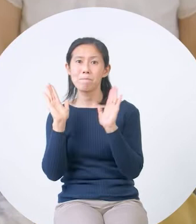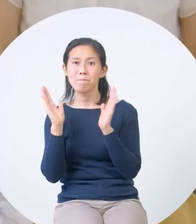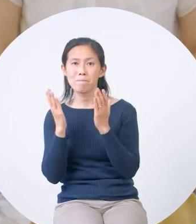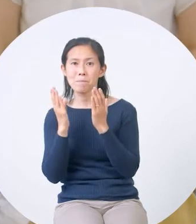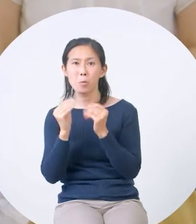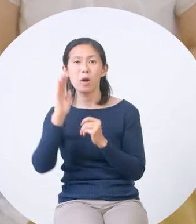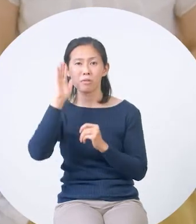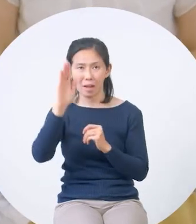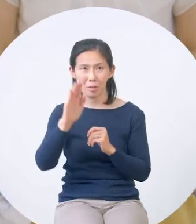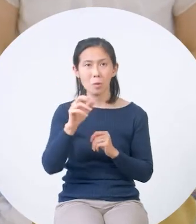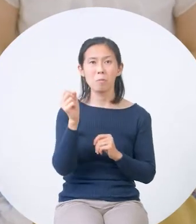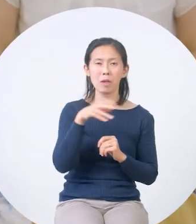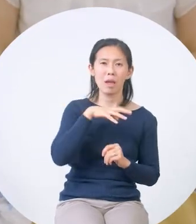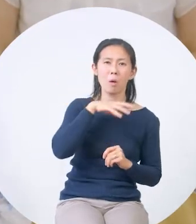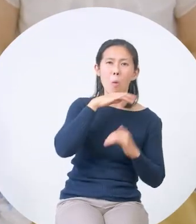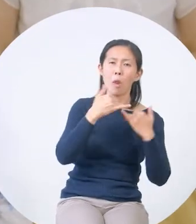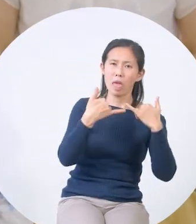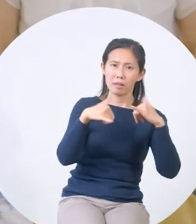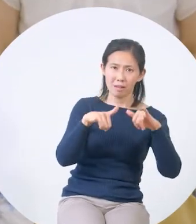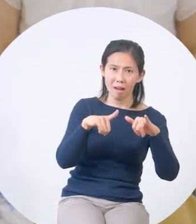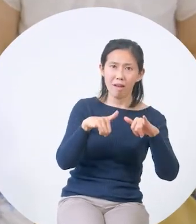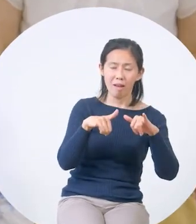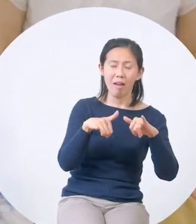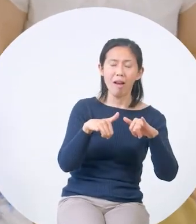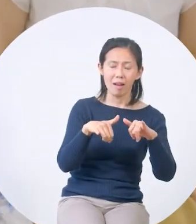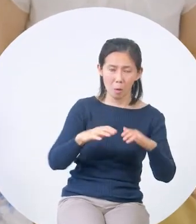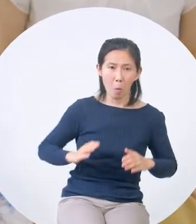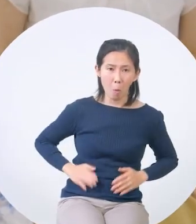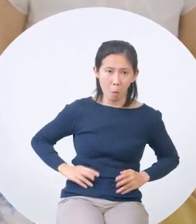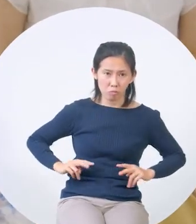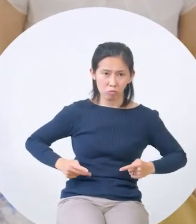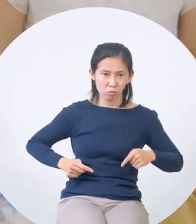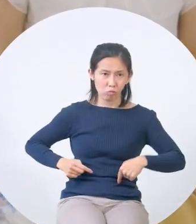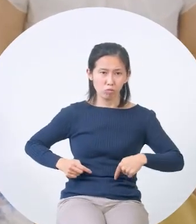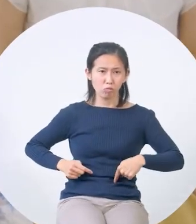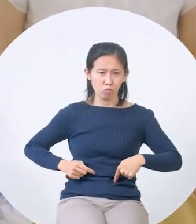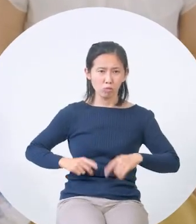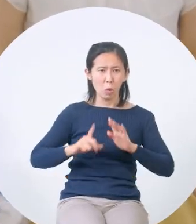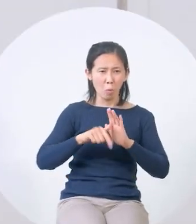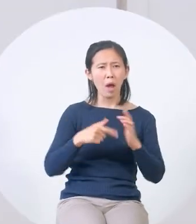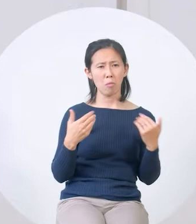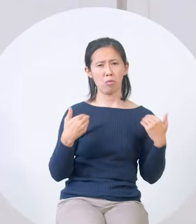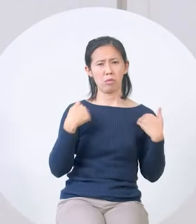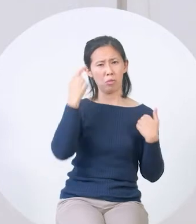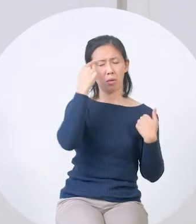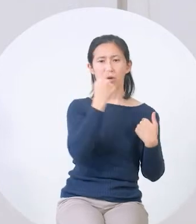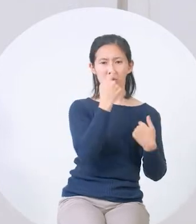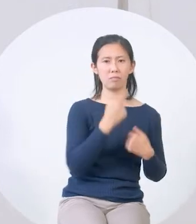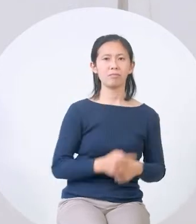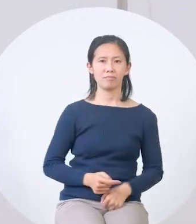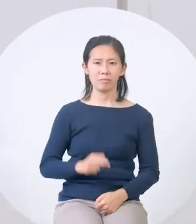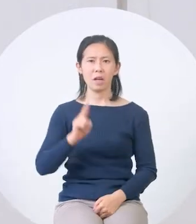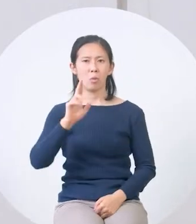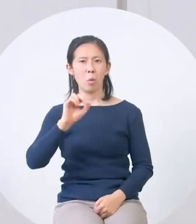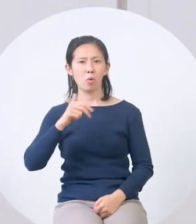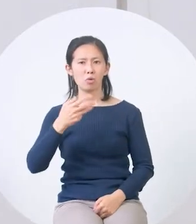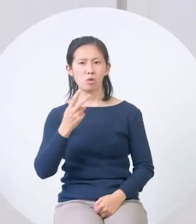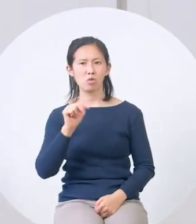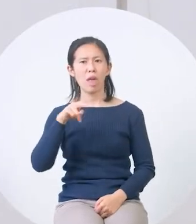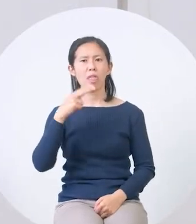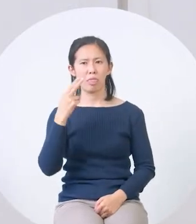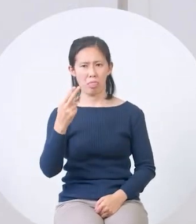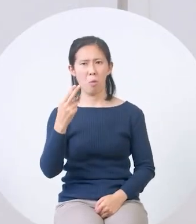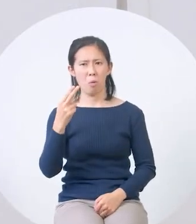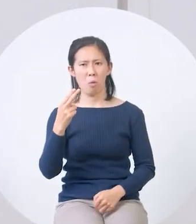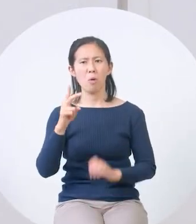あと高齢者の方のおむつの捨てるっていうのも同じニーズになってくるので必要かなっていう。 ウォシュレットにとかも全部展示があ